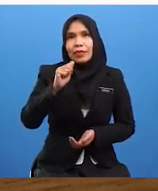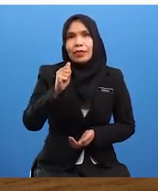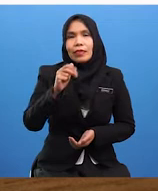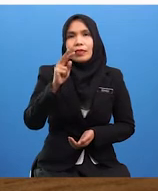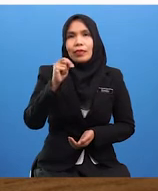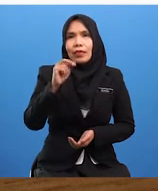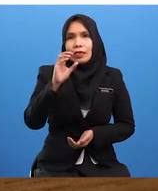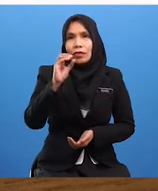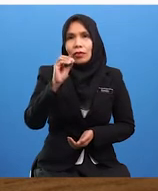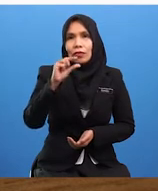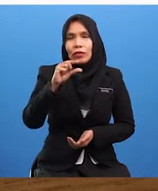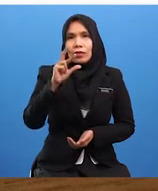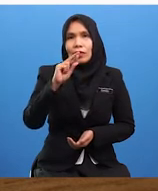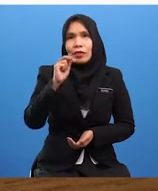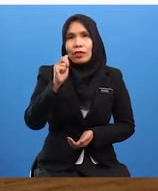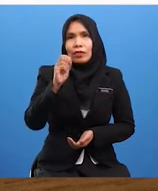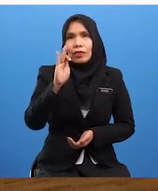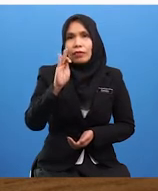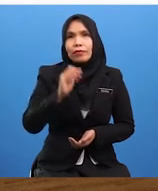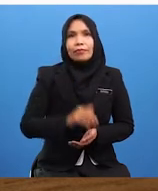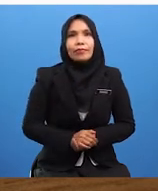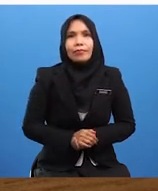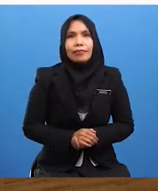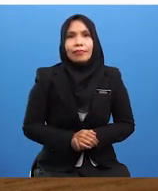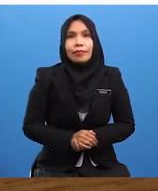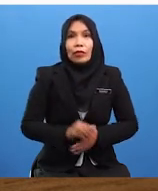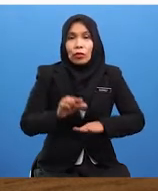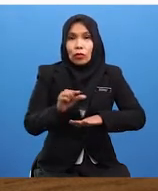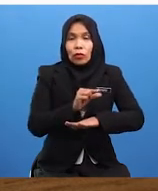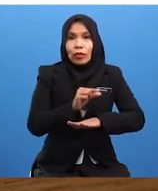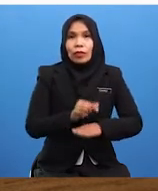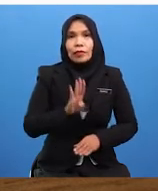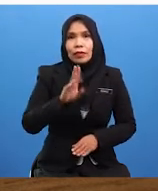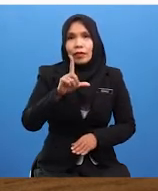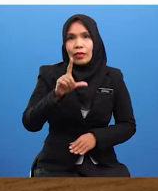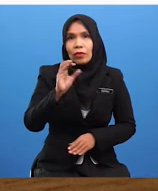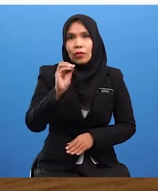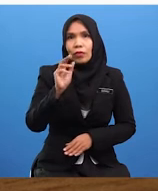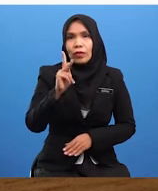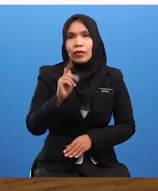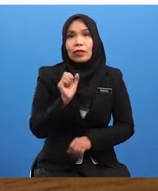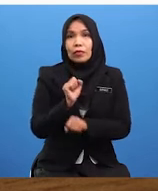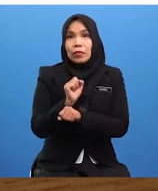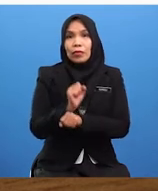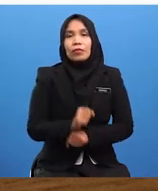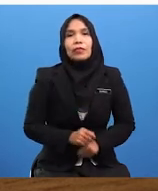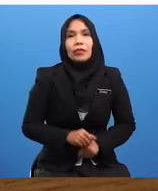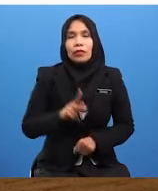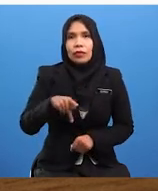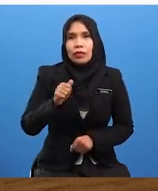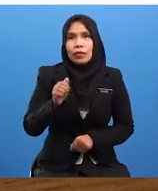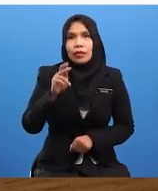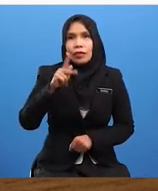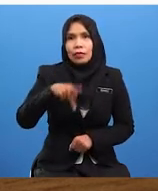sebagai blok persembahan image. Teknik yang digunakan ialah teknik